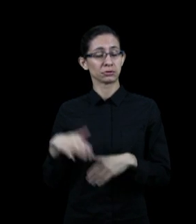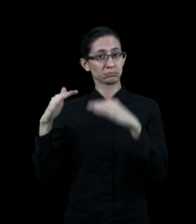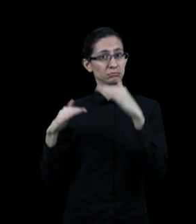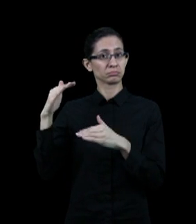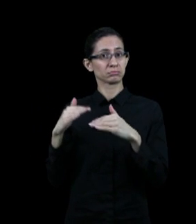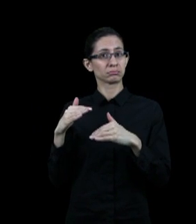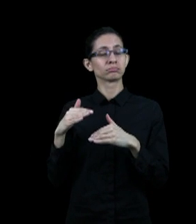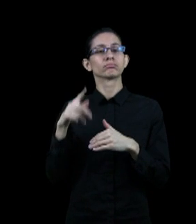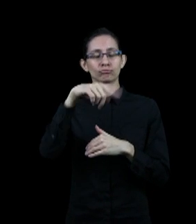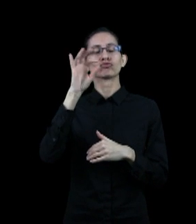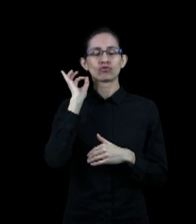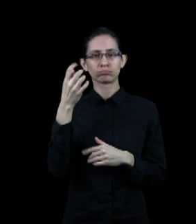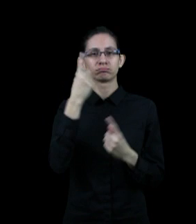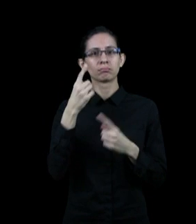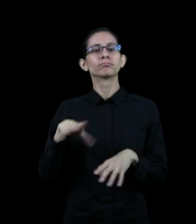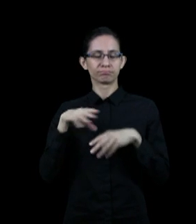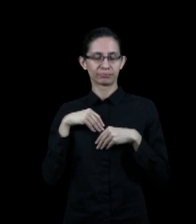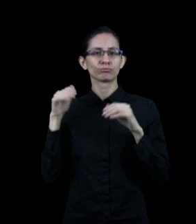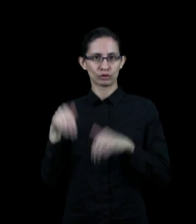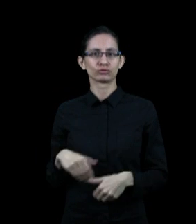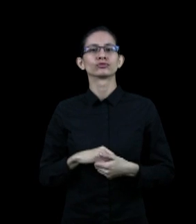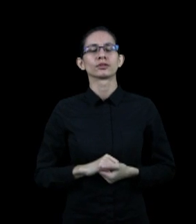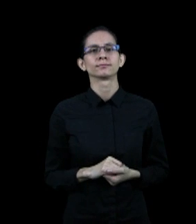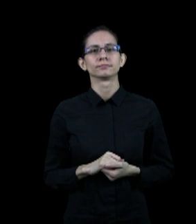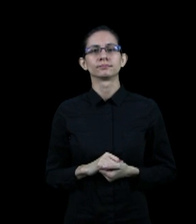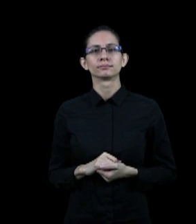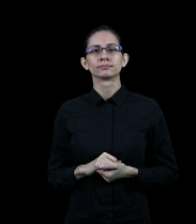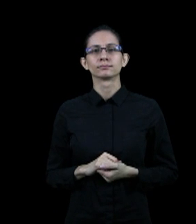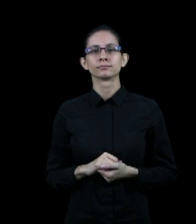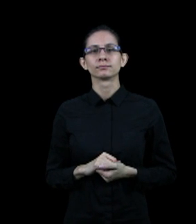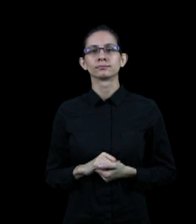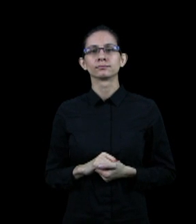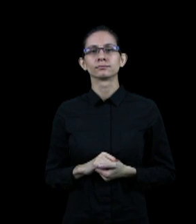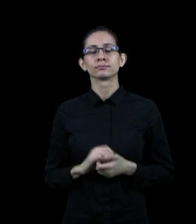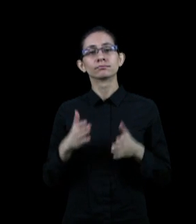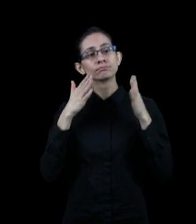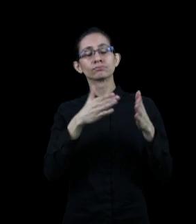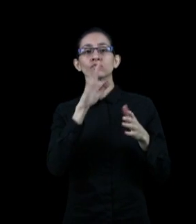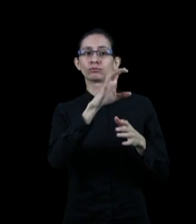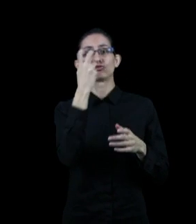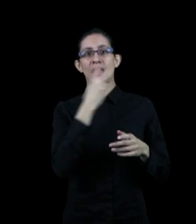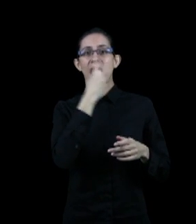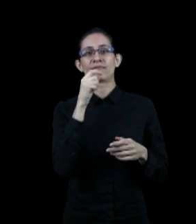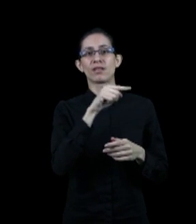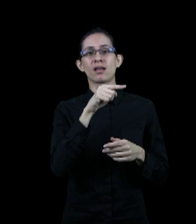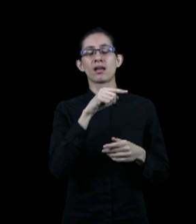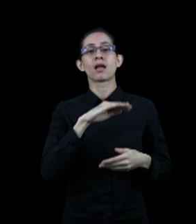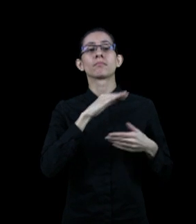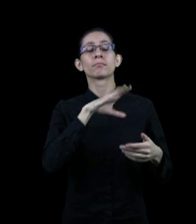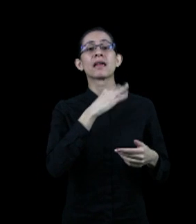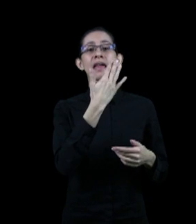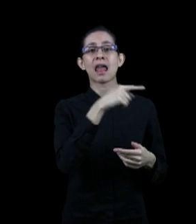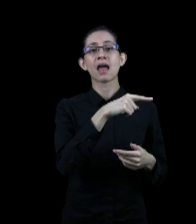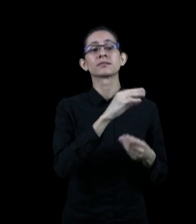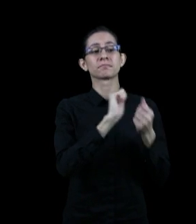podaży. Dobrze się domyślacie. Oczywiście można. Zajmiemy się więc ciekawą kwestią,